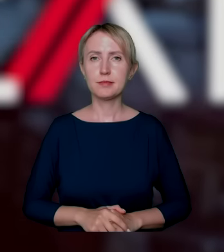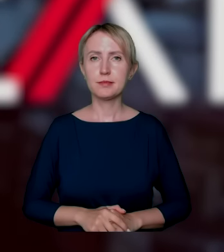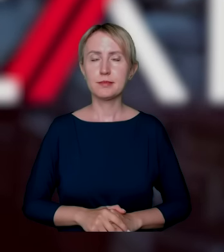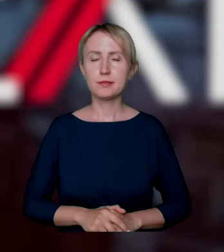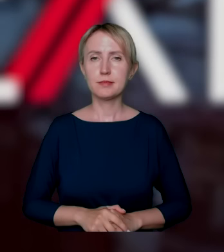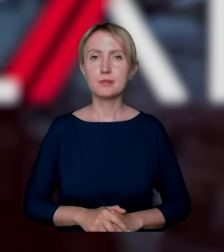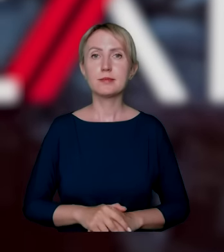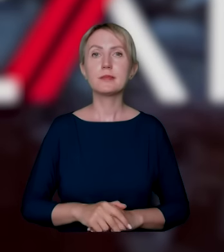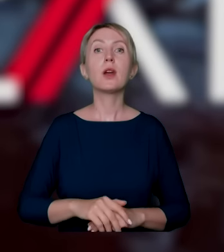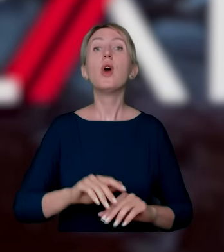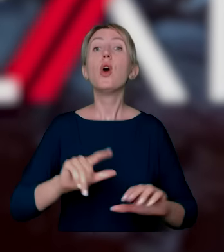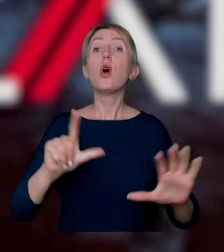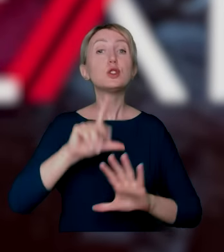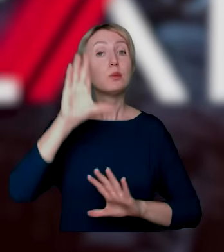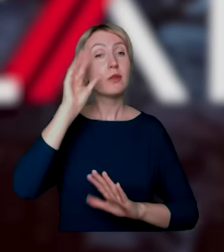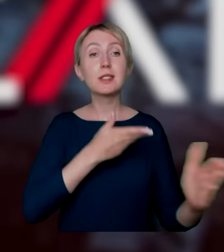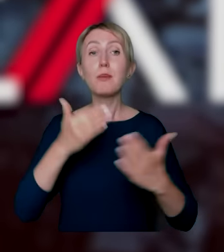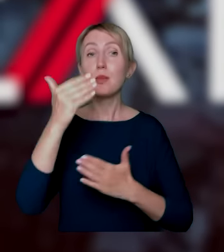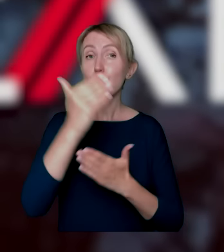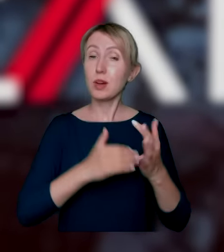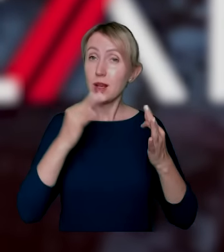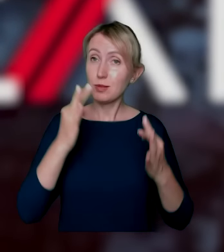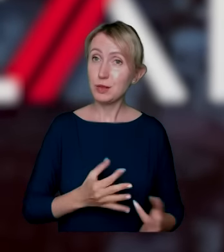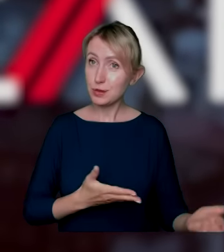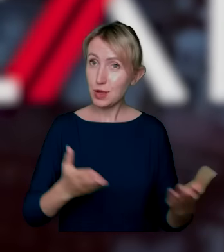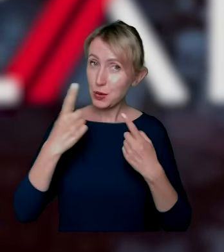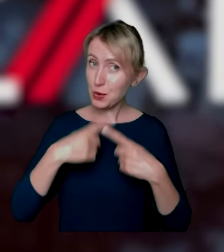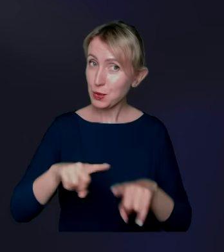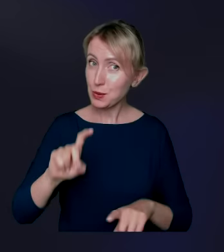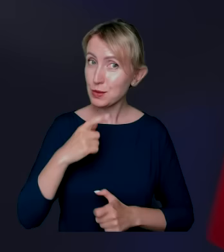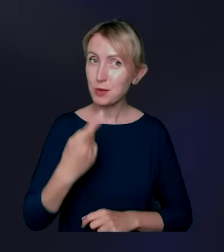o 19. Zapraszamy na program dzisiaj. Oto króciutka zapowiedź.